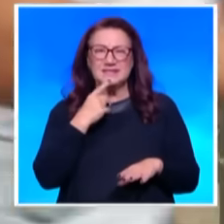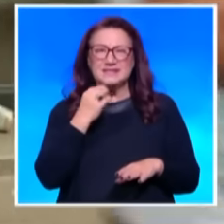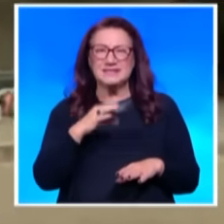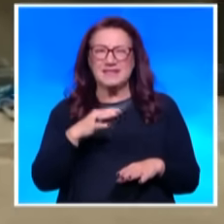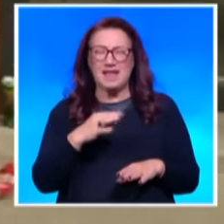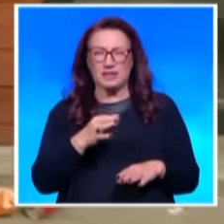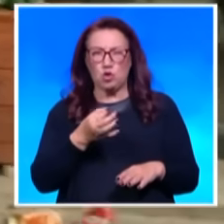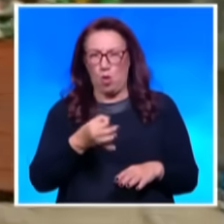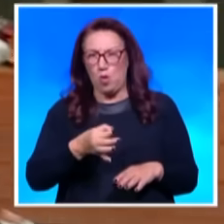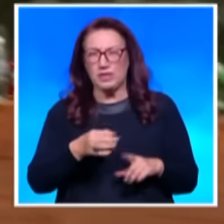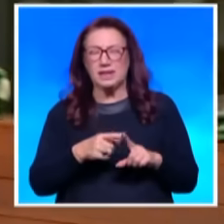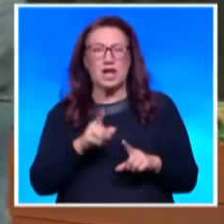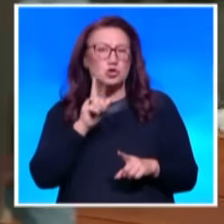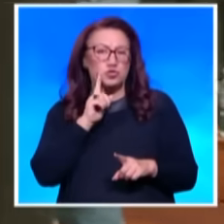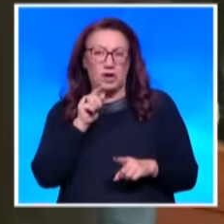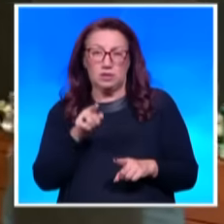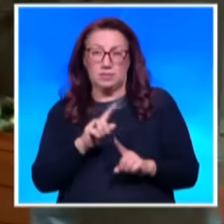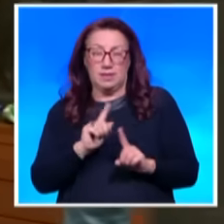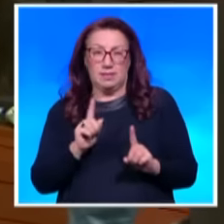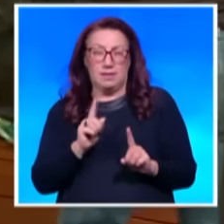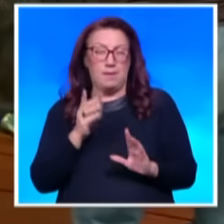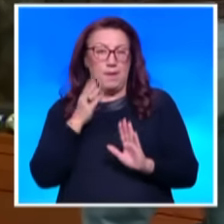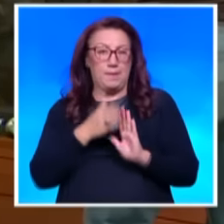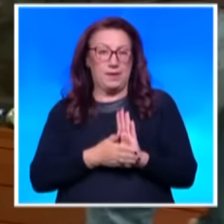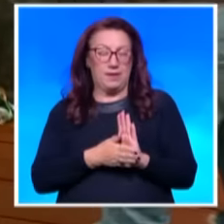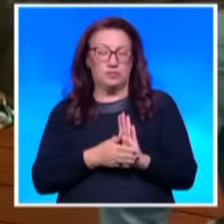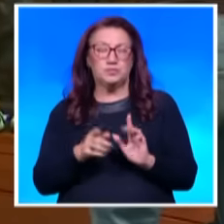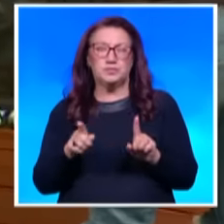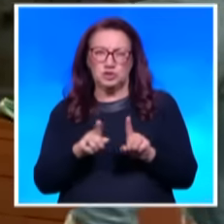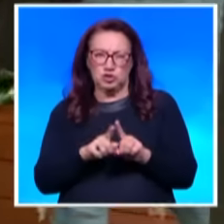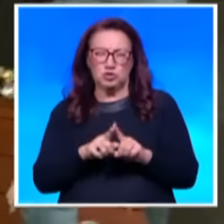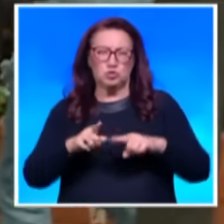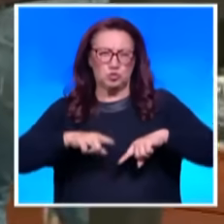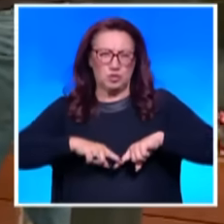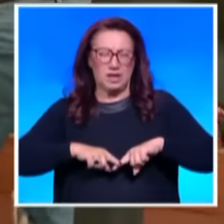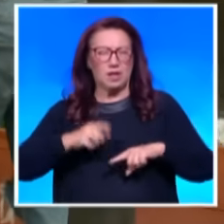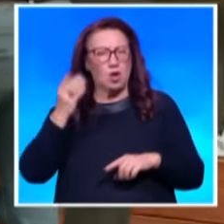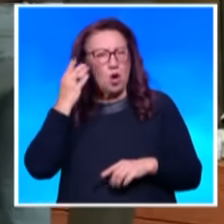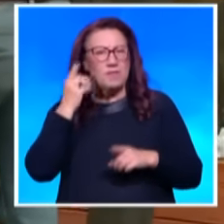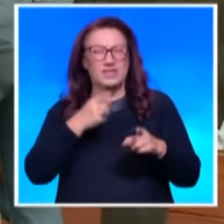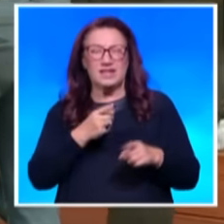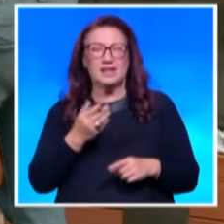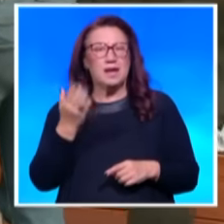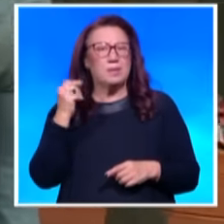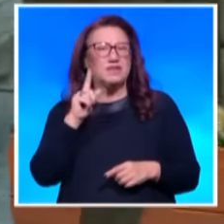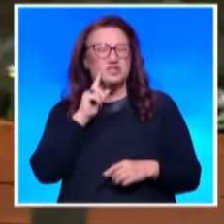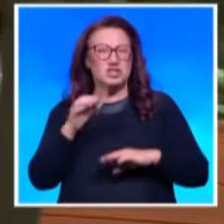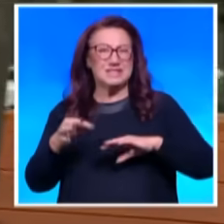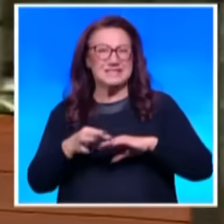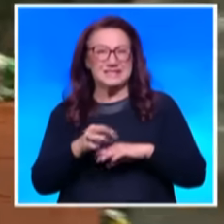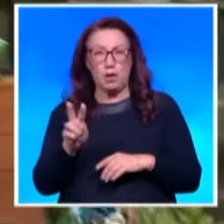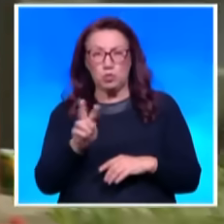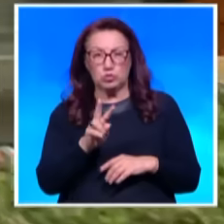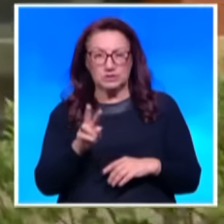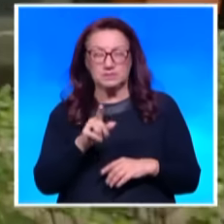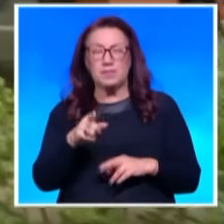не е имал право. По същото досъдебно производство са обвинени и бившите съпрузи. Петю Петров е обявен за общодържавно